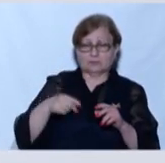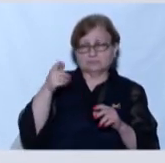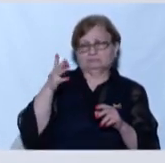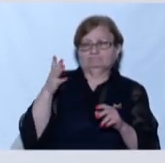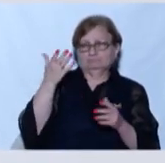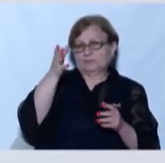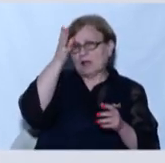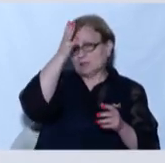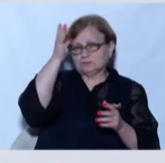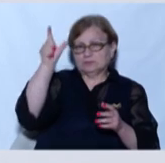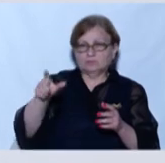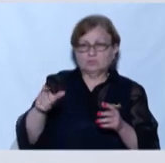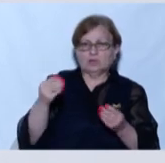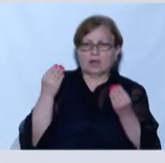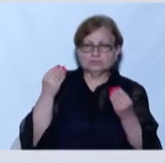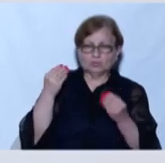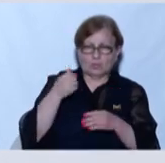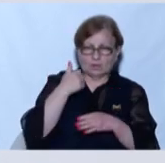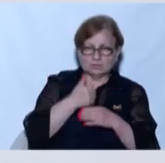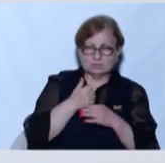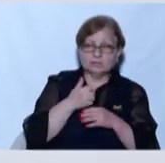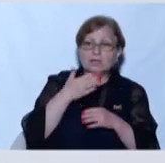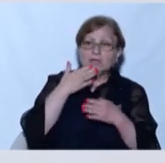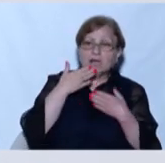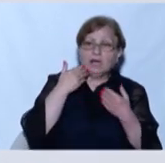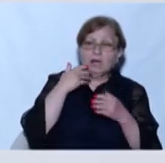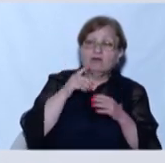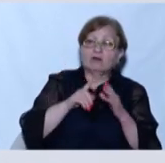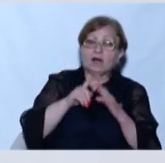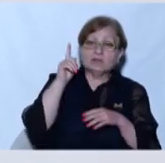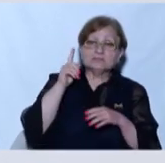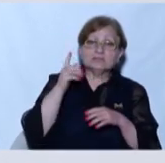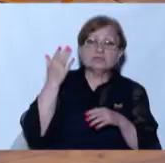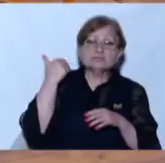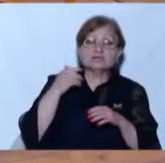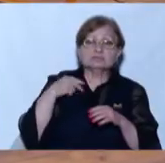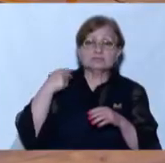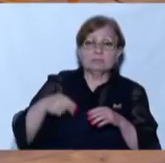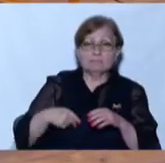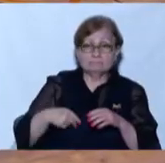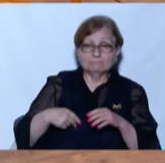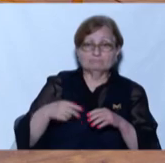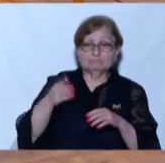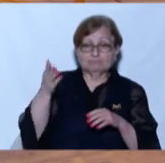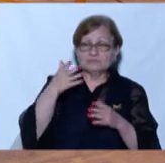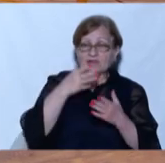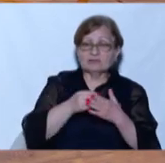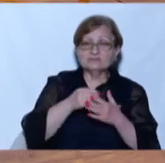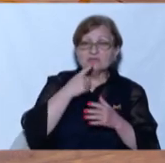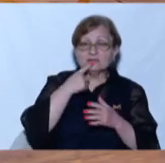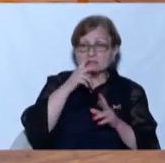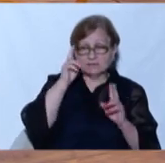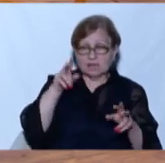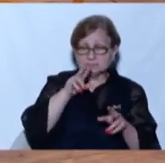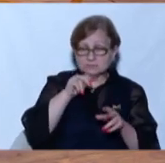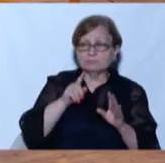დიდებულები და არისტოკრატია პირველად ფრანგულად უფრო ადრე იწყებდნენ საუბარს ვიდრე მშობლიურ ენაზე და ბევრს ერწყინებოდა კიდეც მშობლიურ ენაზე